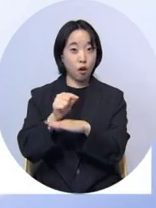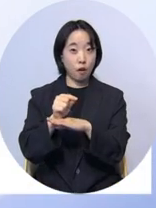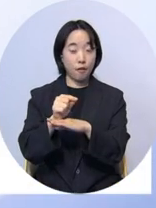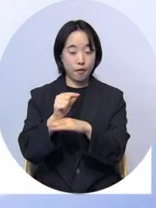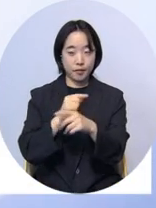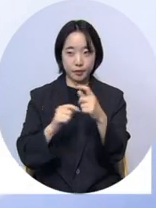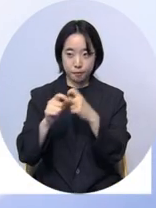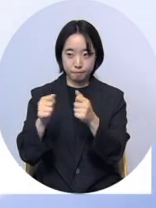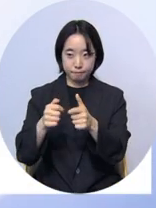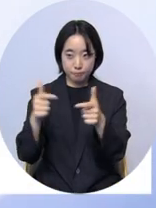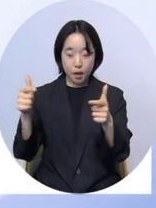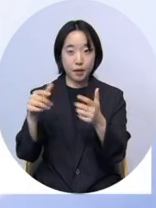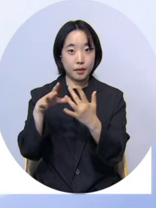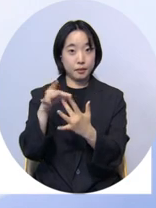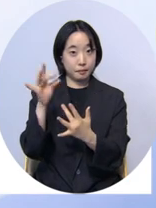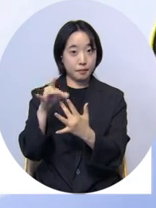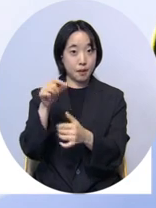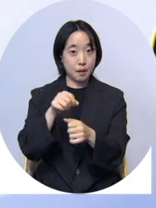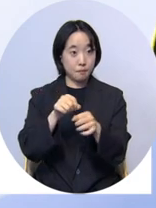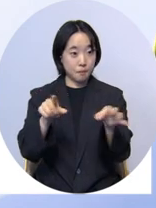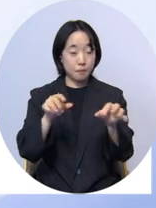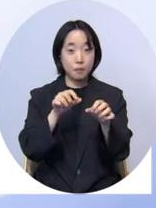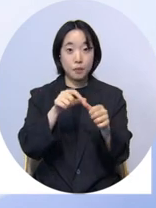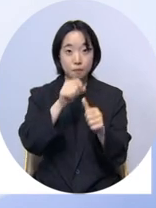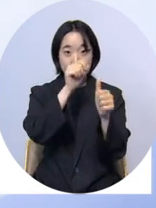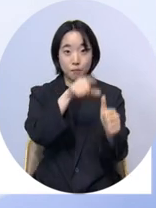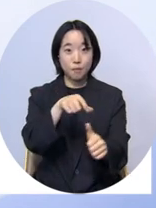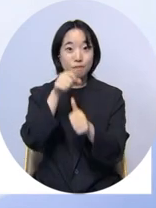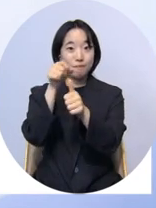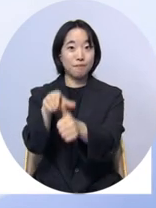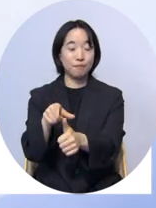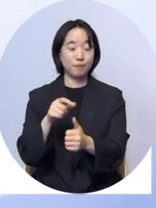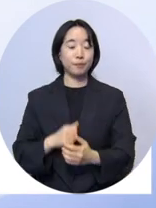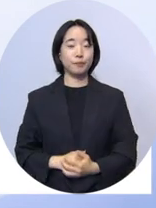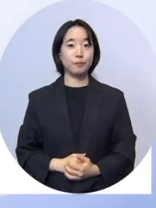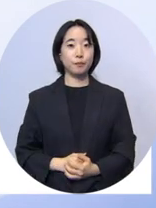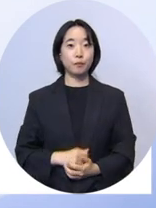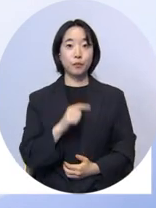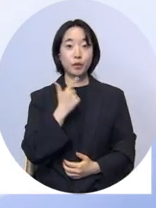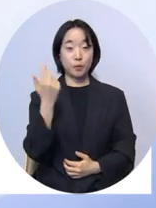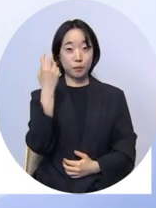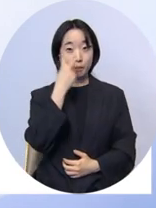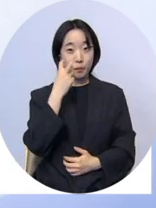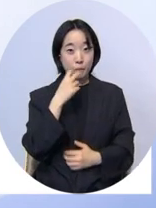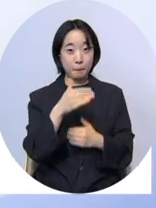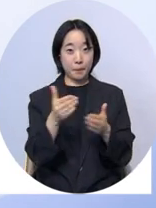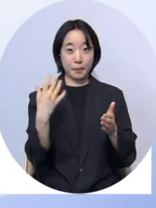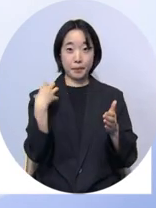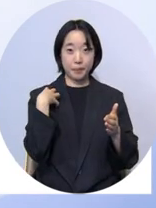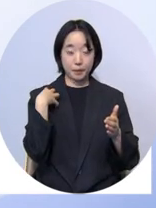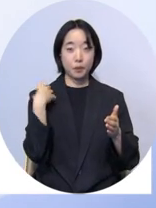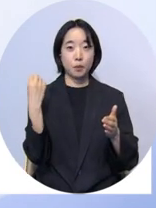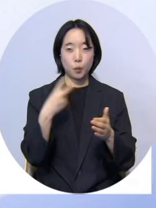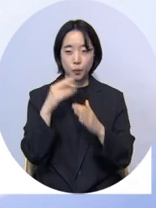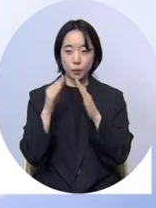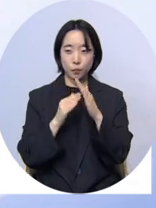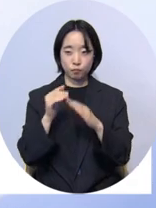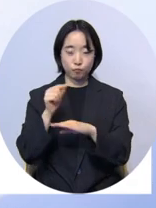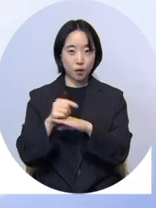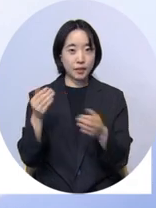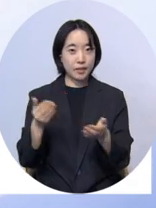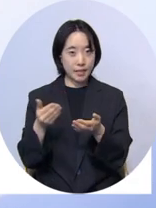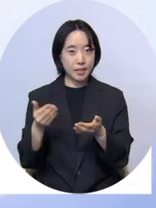배치하며 늘봄 학교를 교육적 목적에 맞게 운영하면서 교육 공무원 인사 체계에 대한 영향을 최소화하기